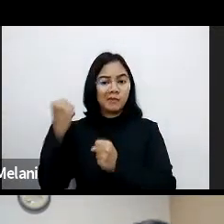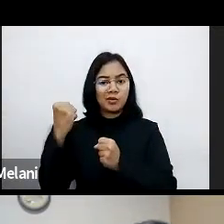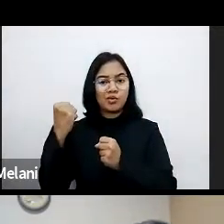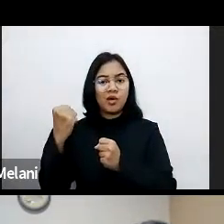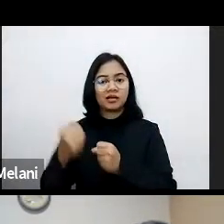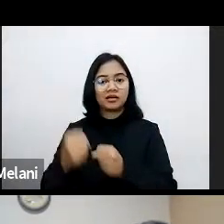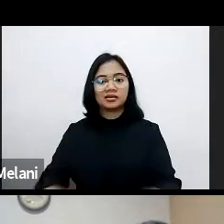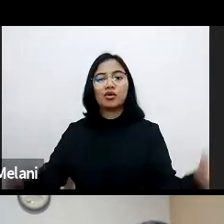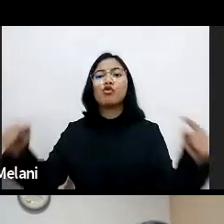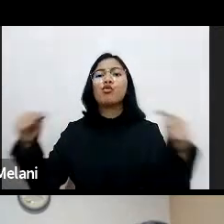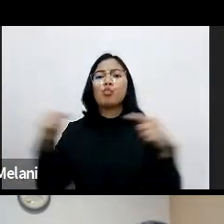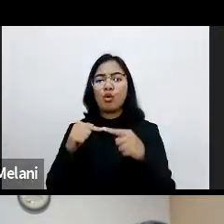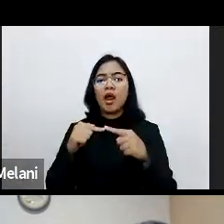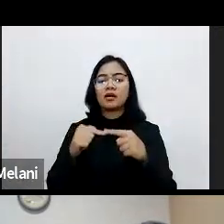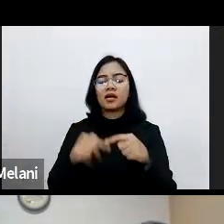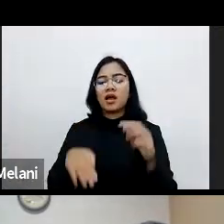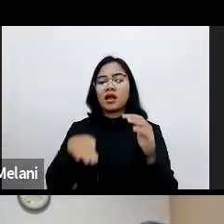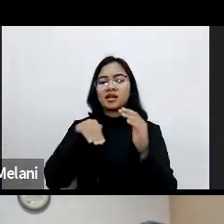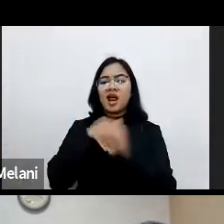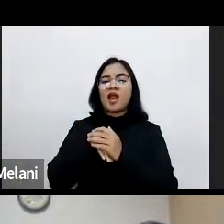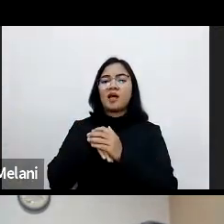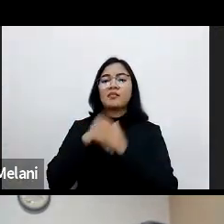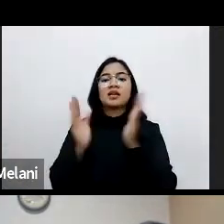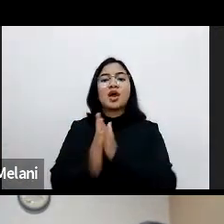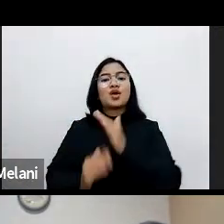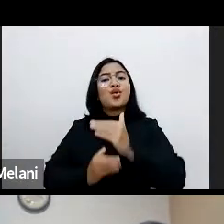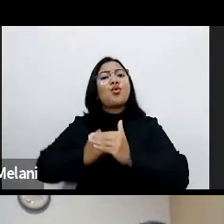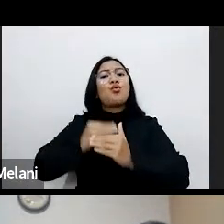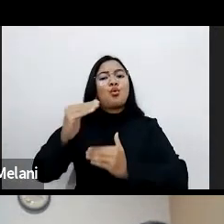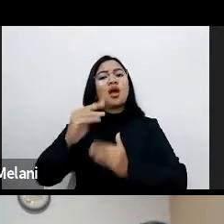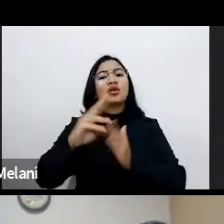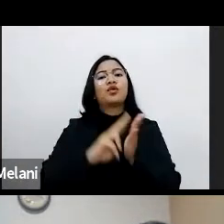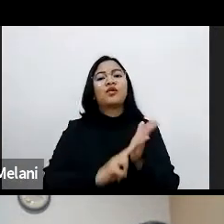kampus. Silakan Mbak Diana.